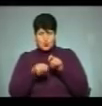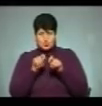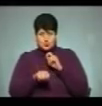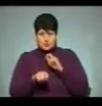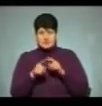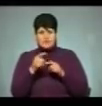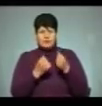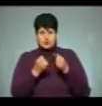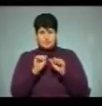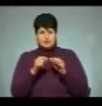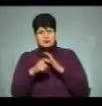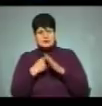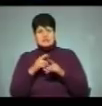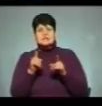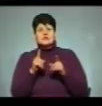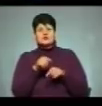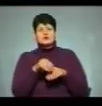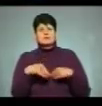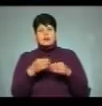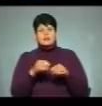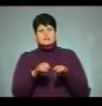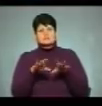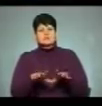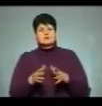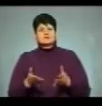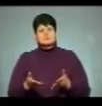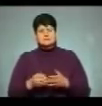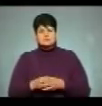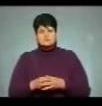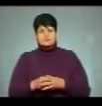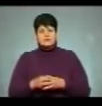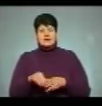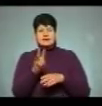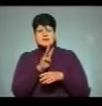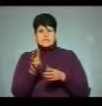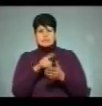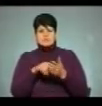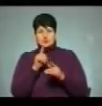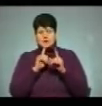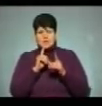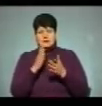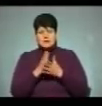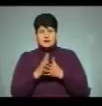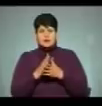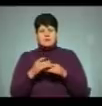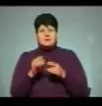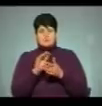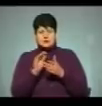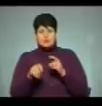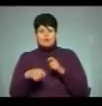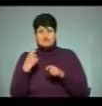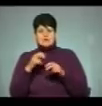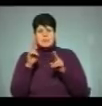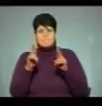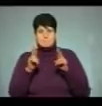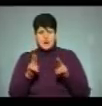ньому водії можуть дізнатися, за що їм винесли постанову. На сайті міської ради написано «Порушення правил паркування». Заходячи через цю